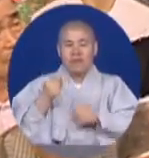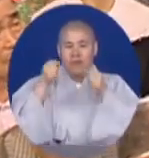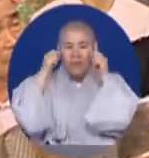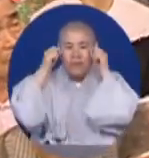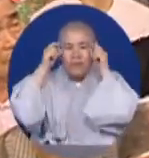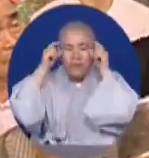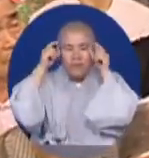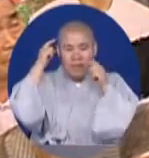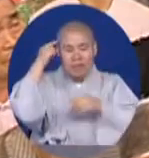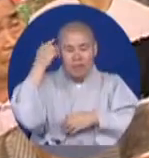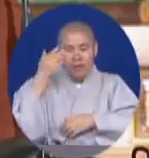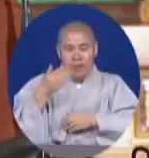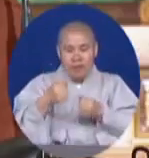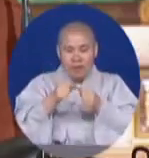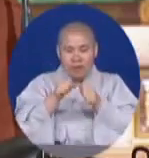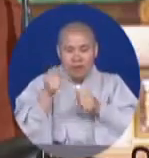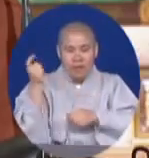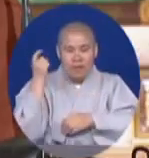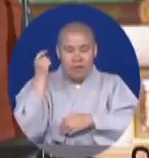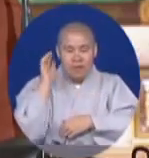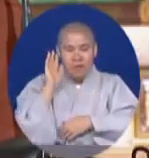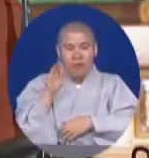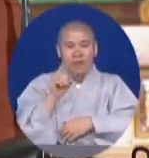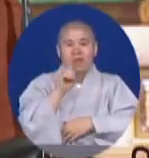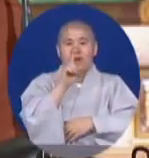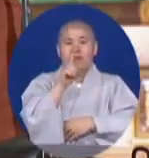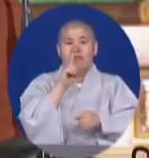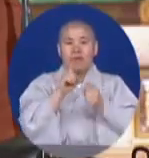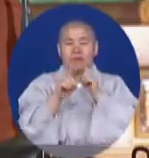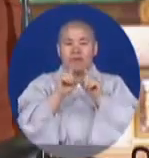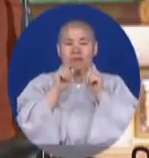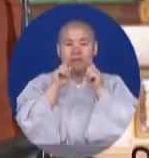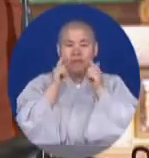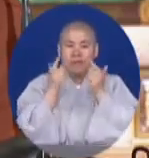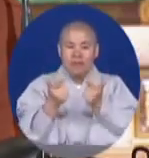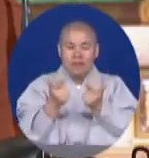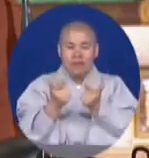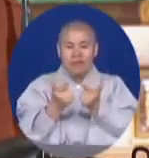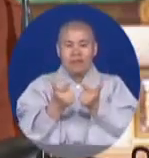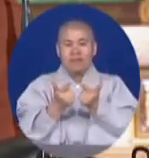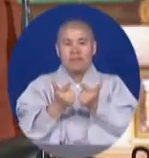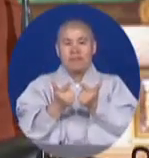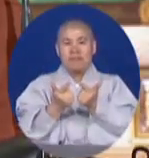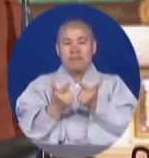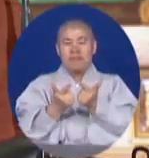그 말을 자세히 들으시더니 한마디 딱 아니다.